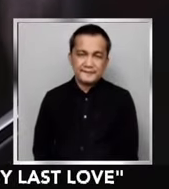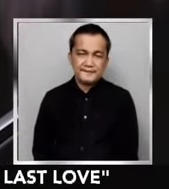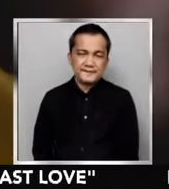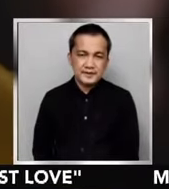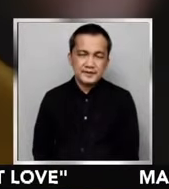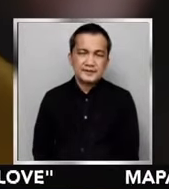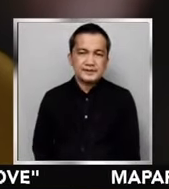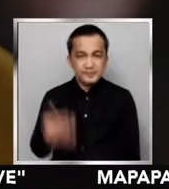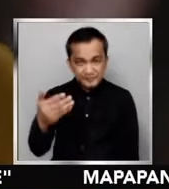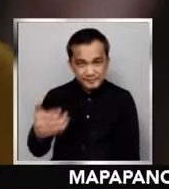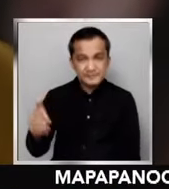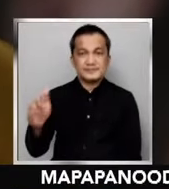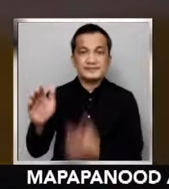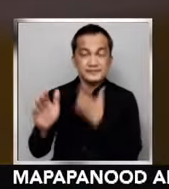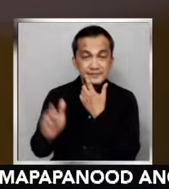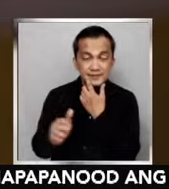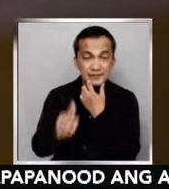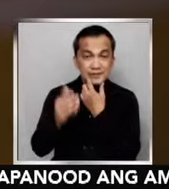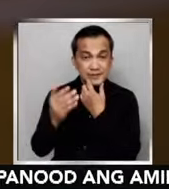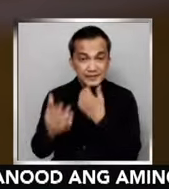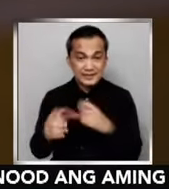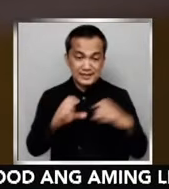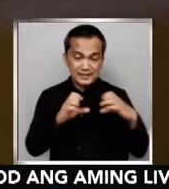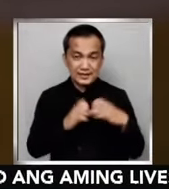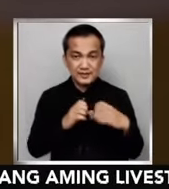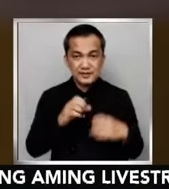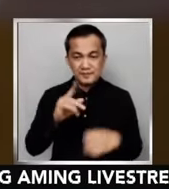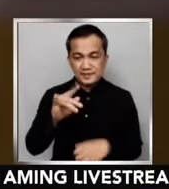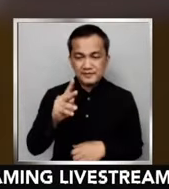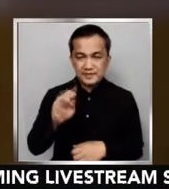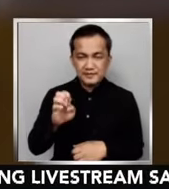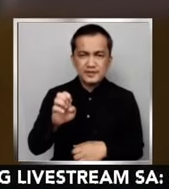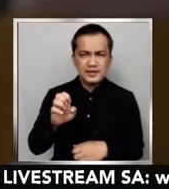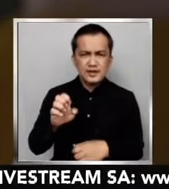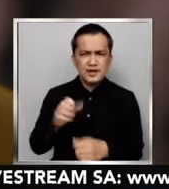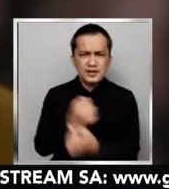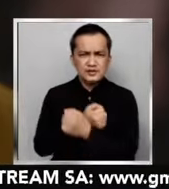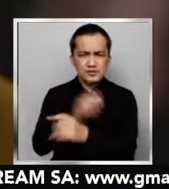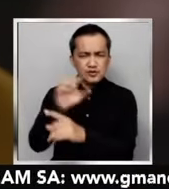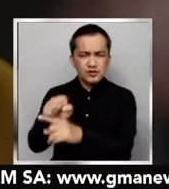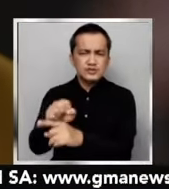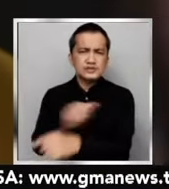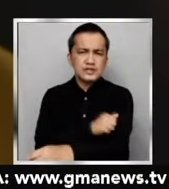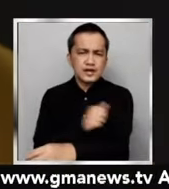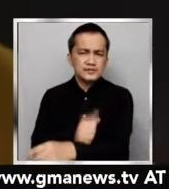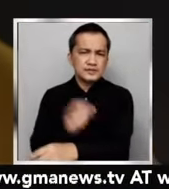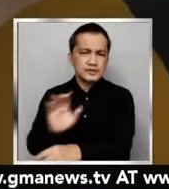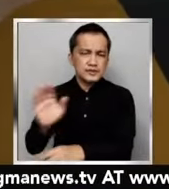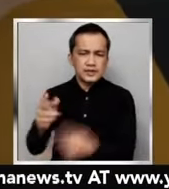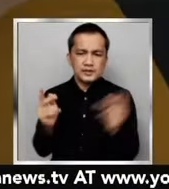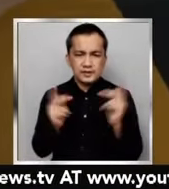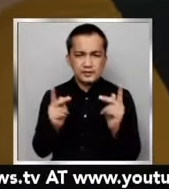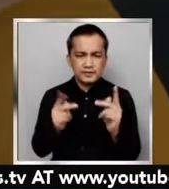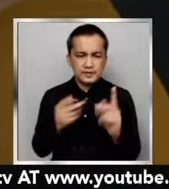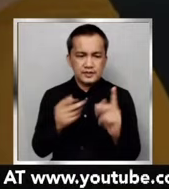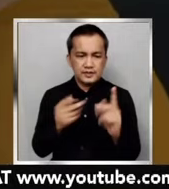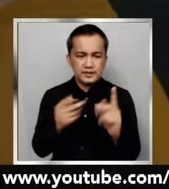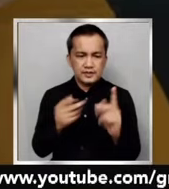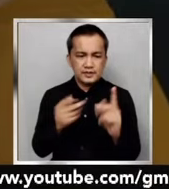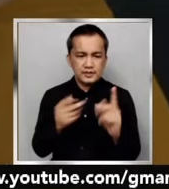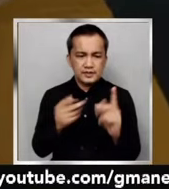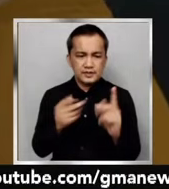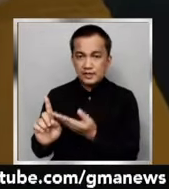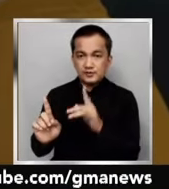carampel kung sa Kapuso Prime time series na love is cot in his Arms nagpapakilig sina alen ansay at sopia Pablo